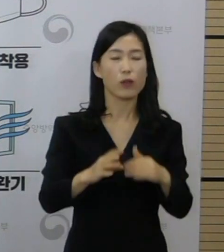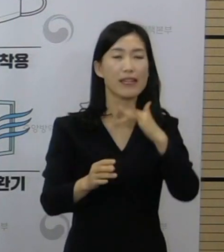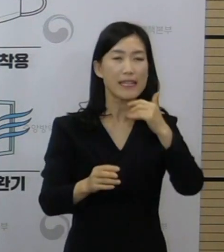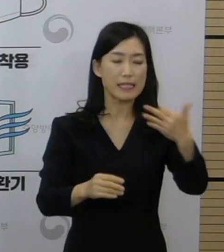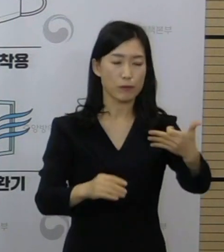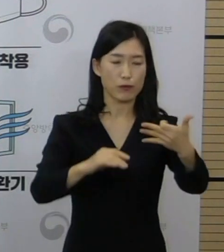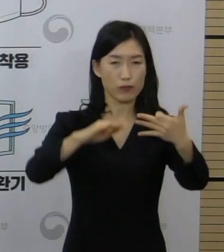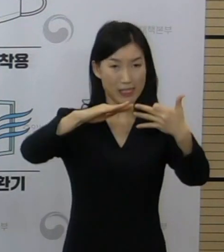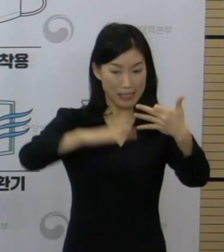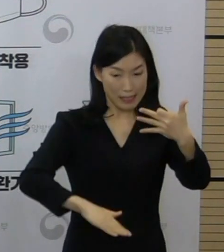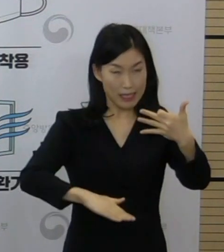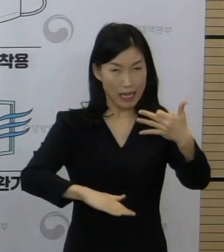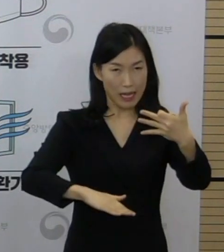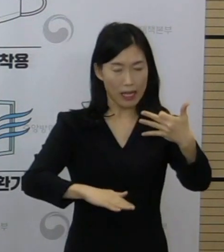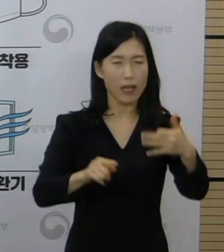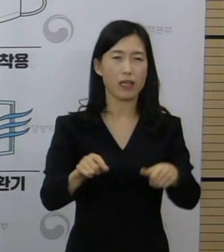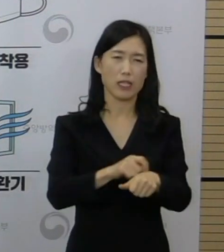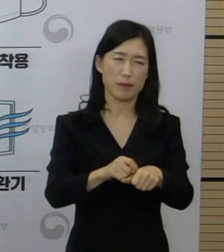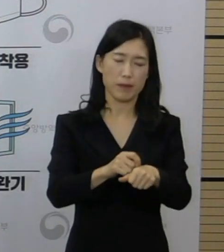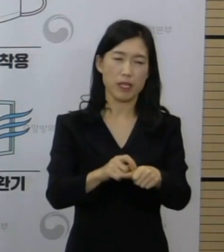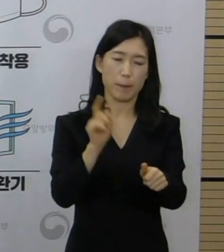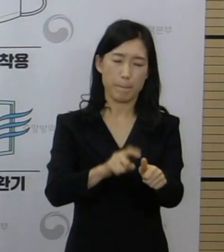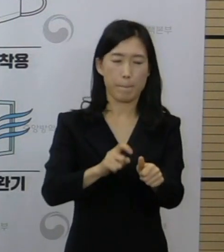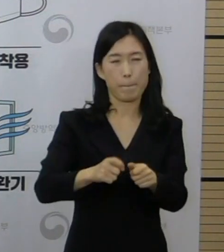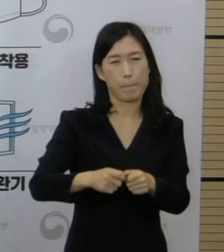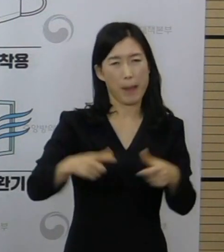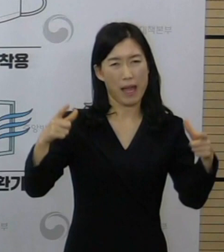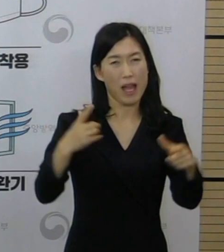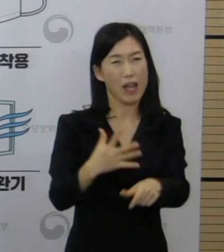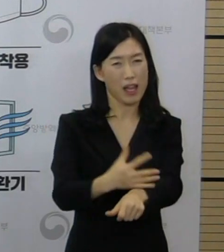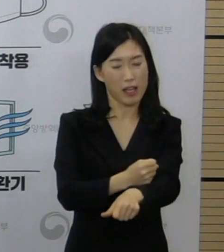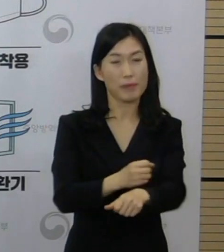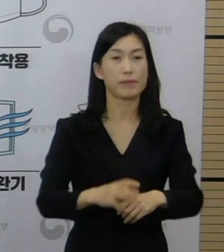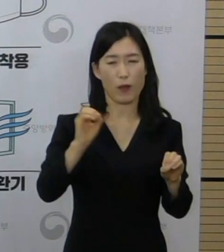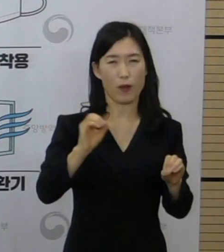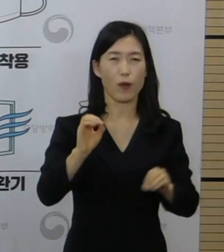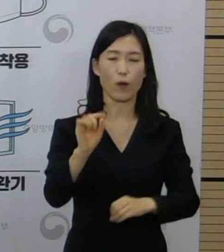이하의 연령군에서 높은 발생률이 지속되고 있습니다.